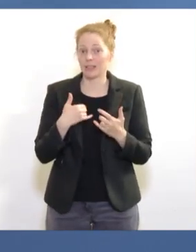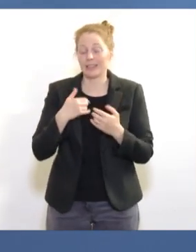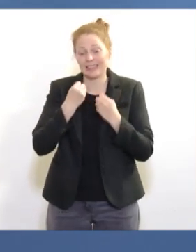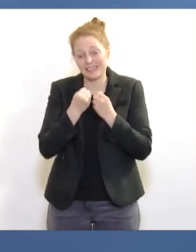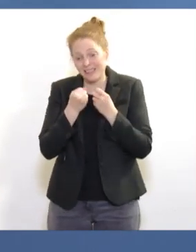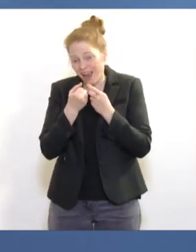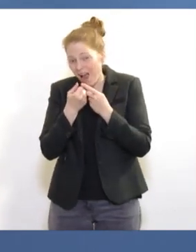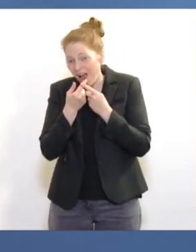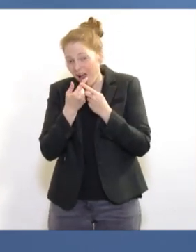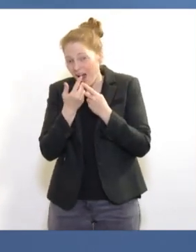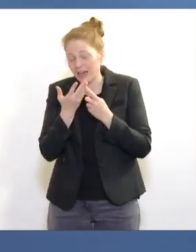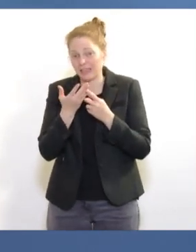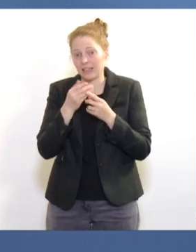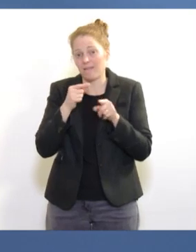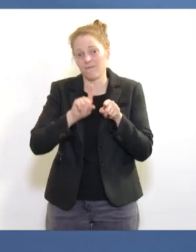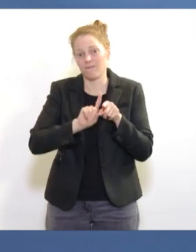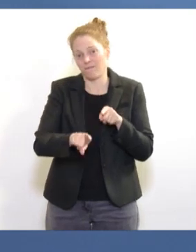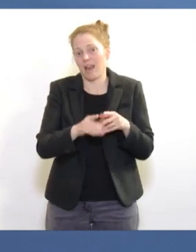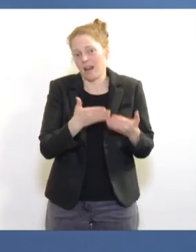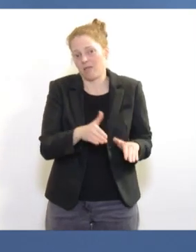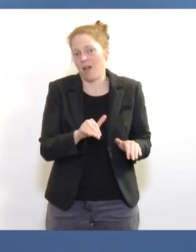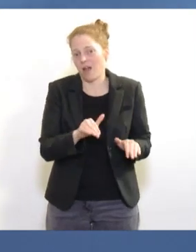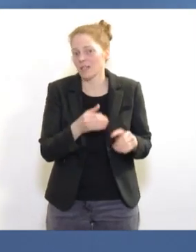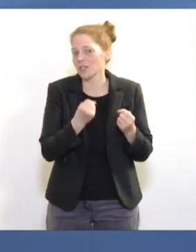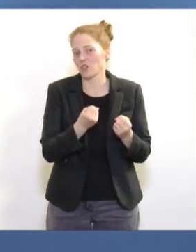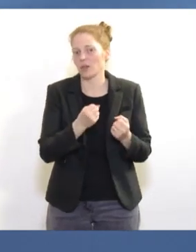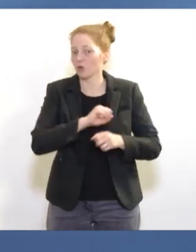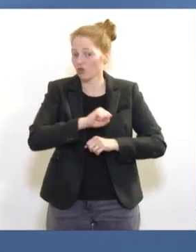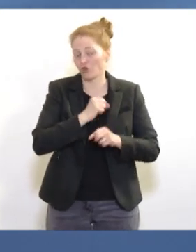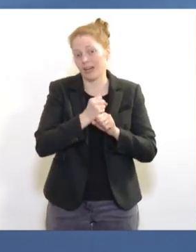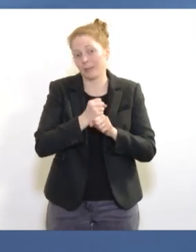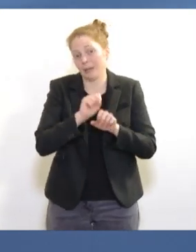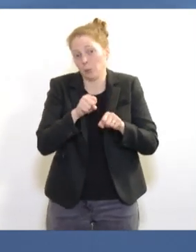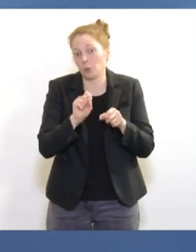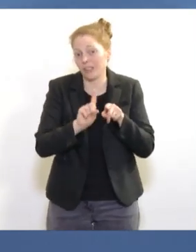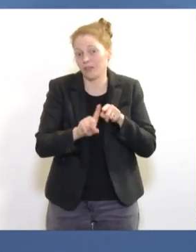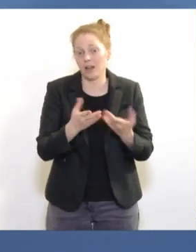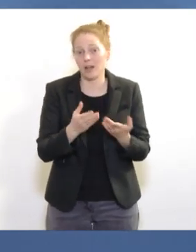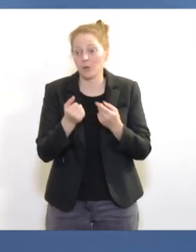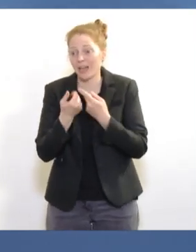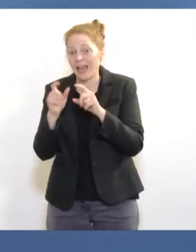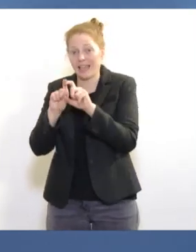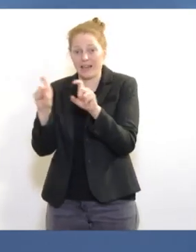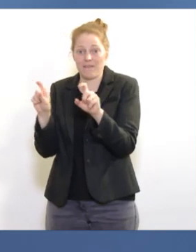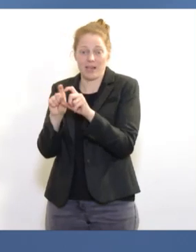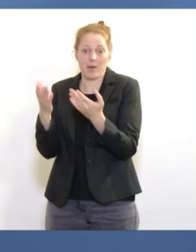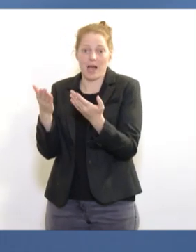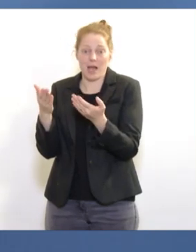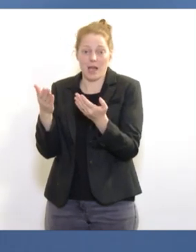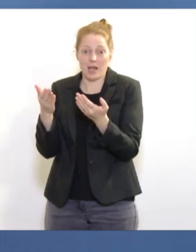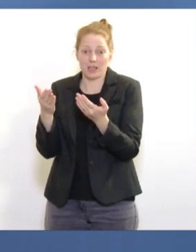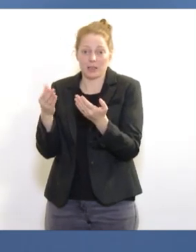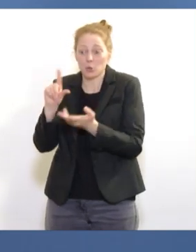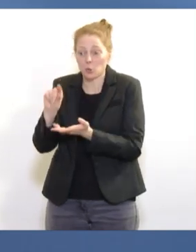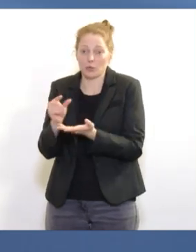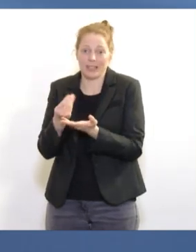Fehler ausschleichen. Es gibt Betriebe, die nicht genug kriegen, und es gibt mit Sicherheit auch